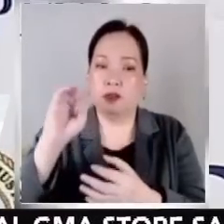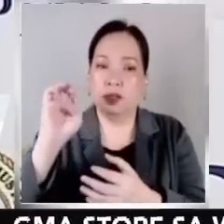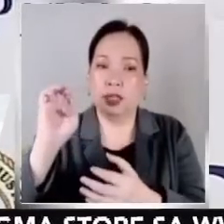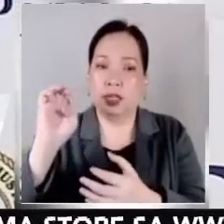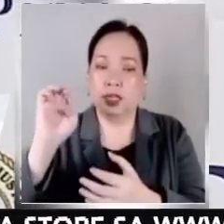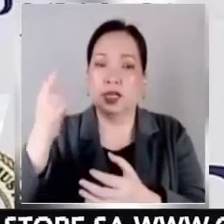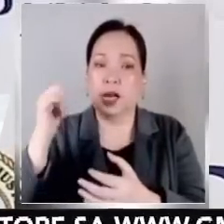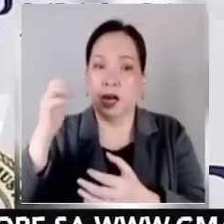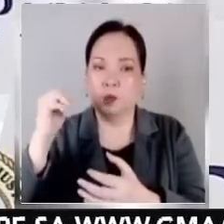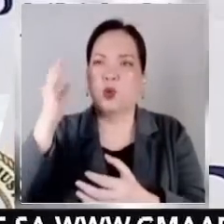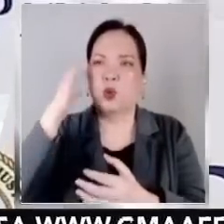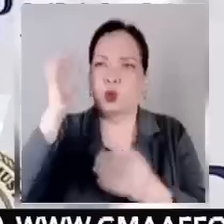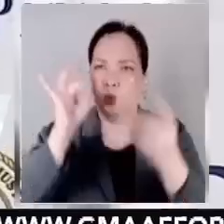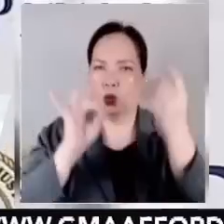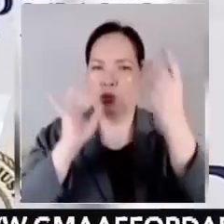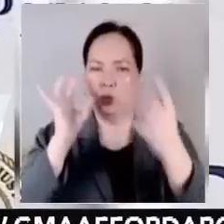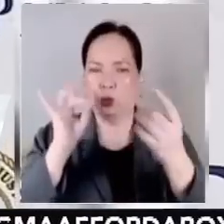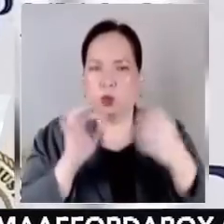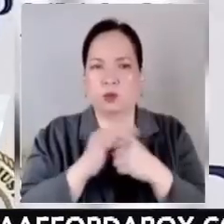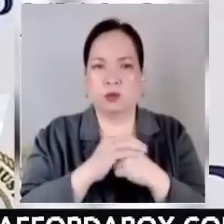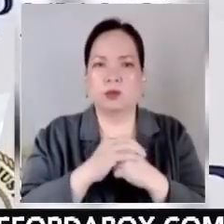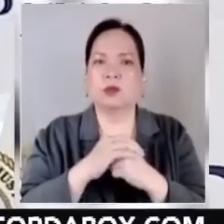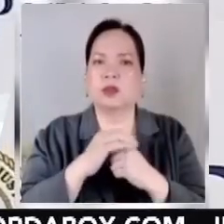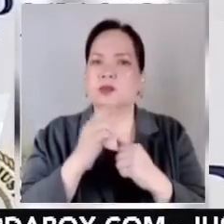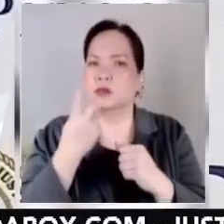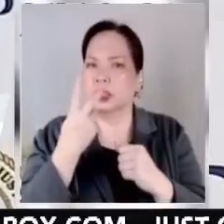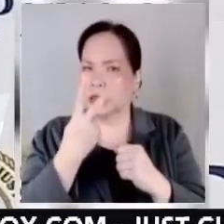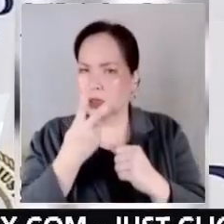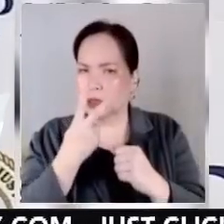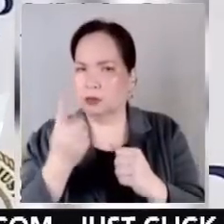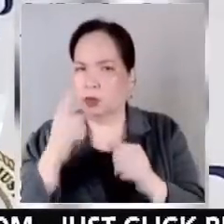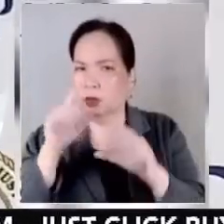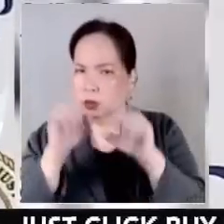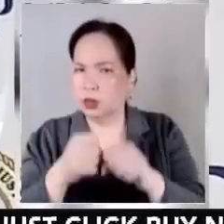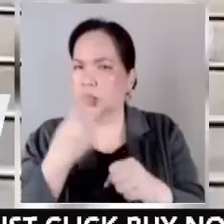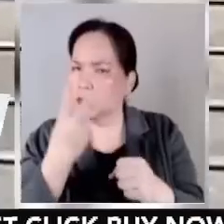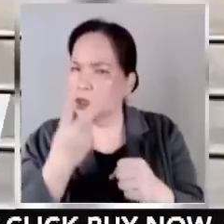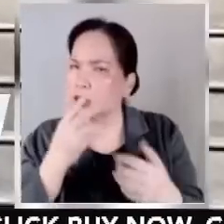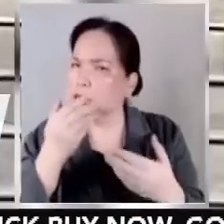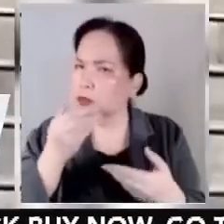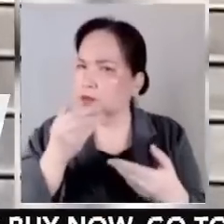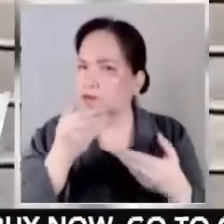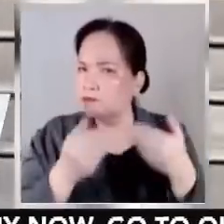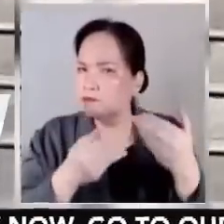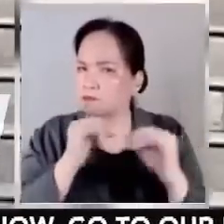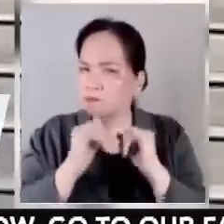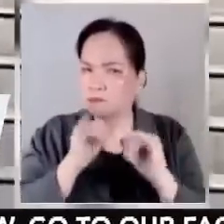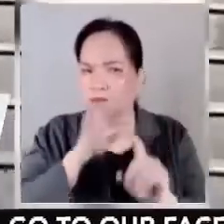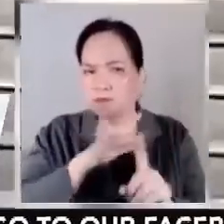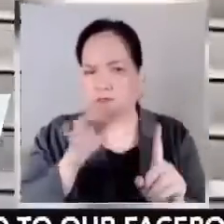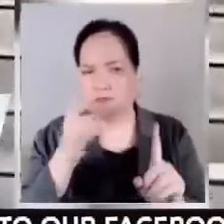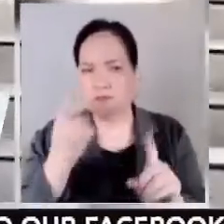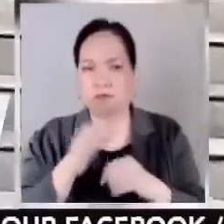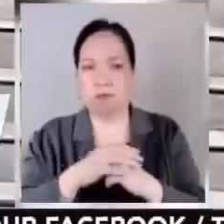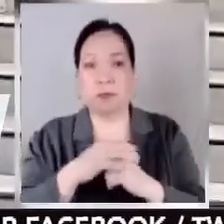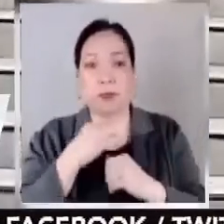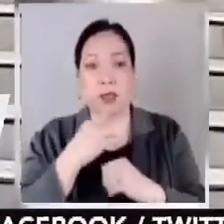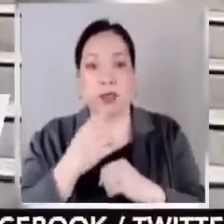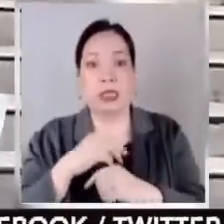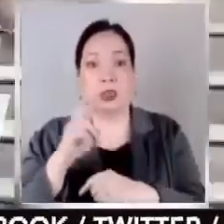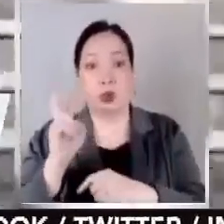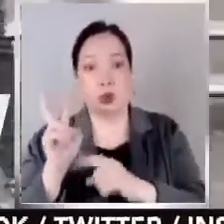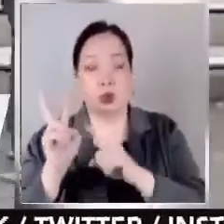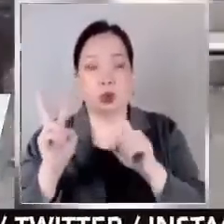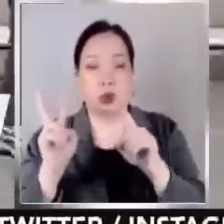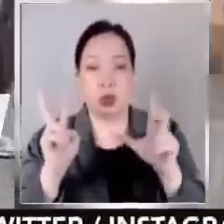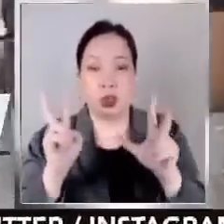first Uh We want to see the attitude We want to see a lot of things happening first sabi ni remia dalawa hangg tatlong mastermind